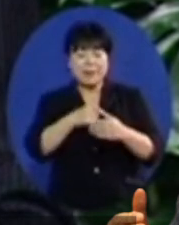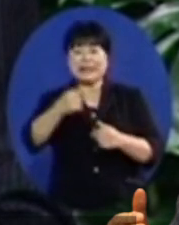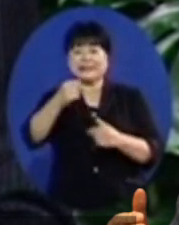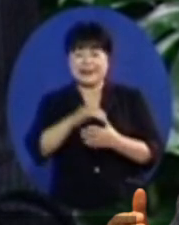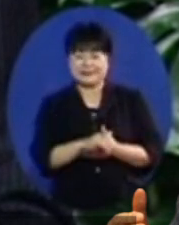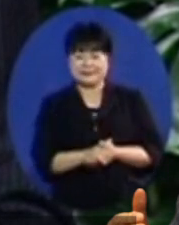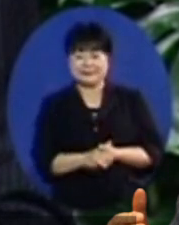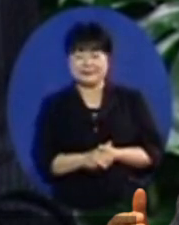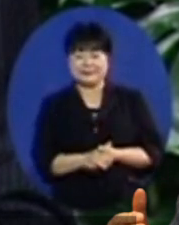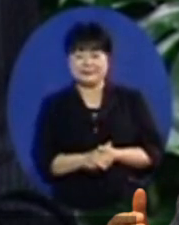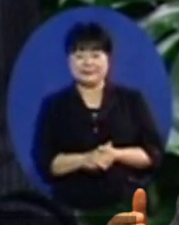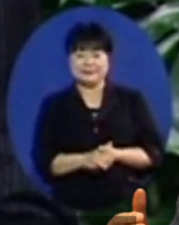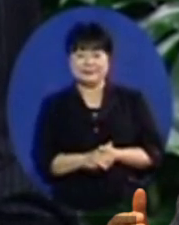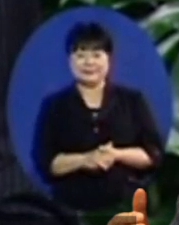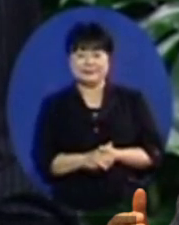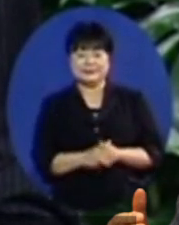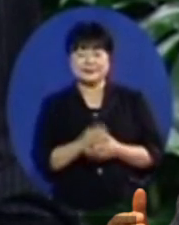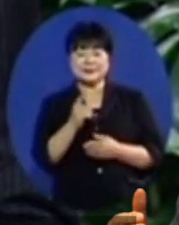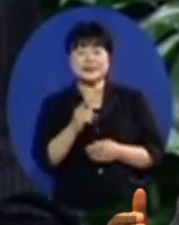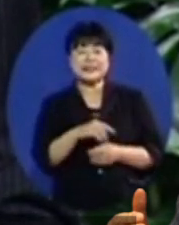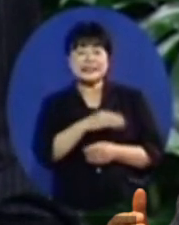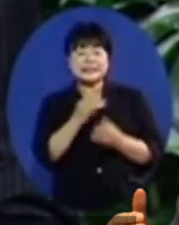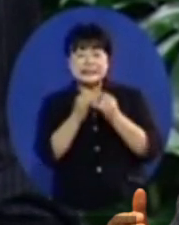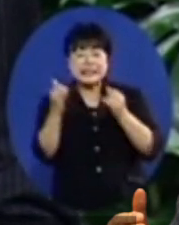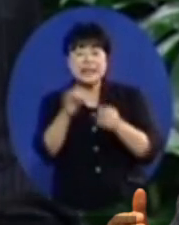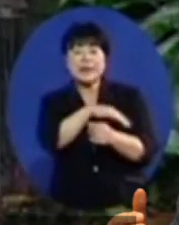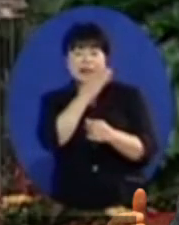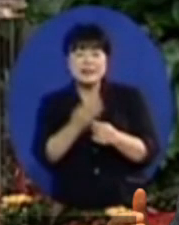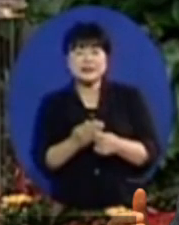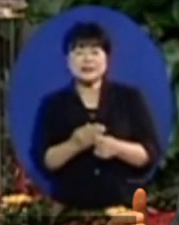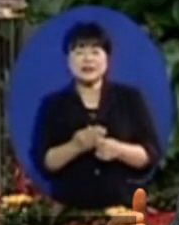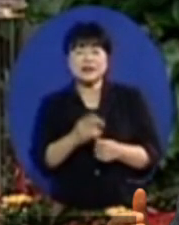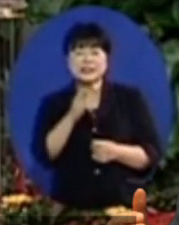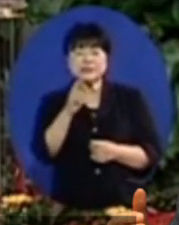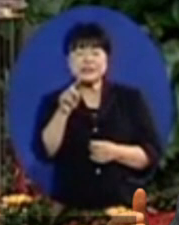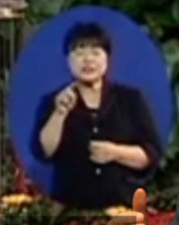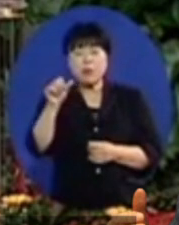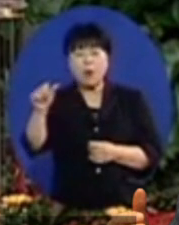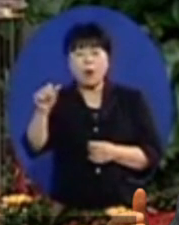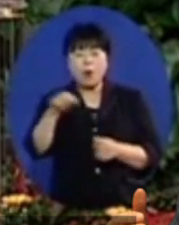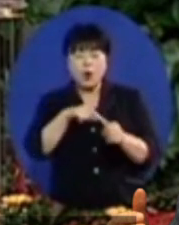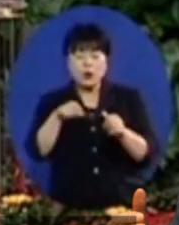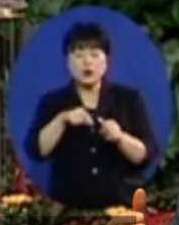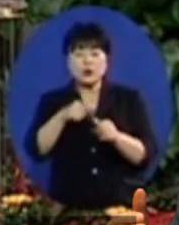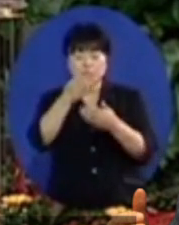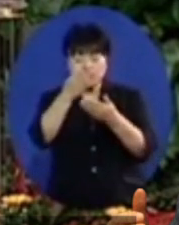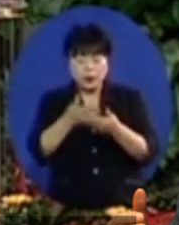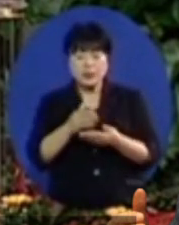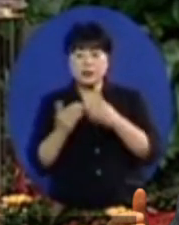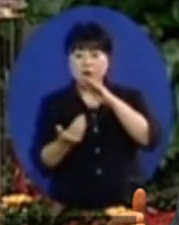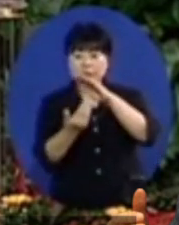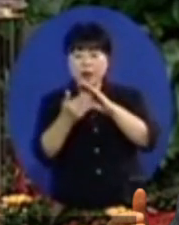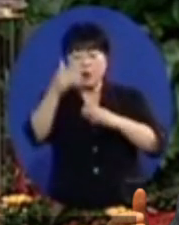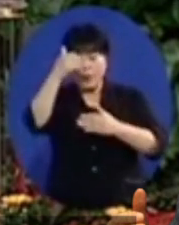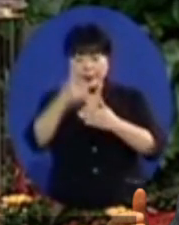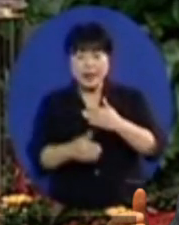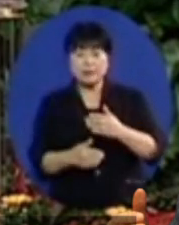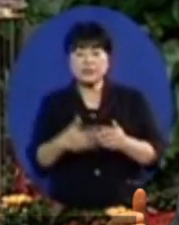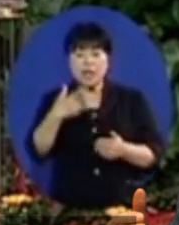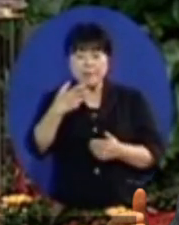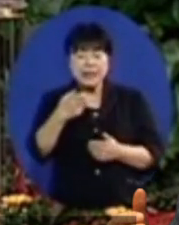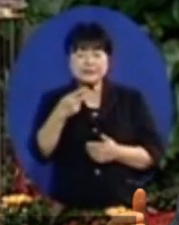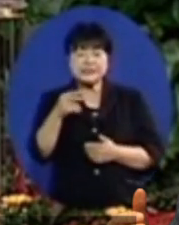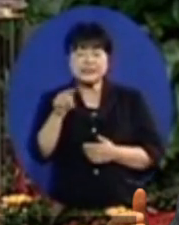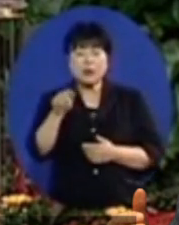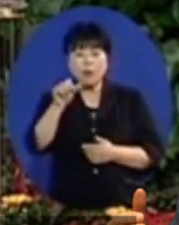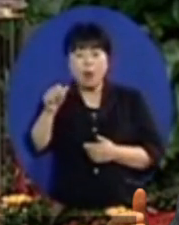말했습니다. 인간의 능력은 12.5%가 교육에 의해 이루어지고 나머지